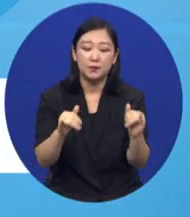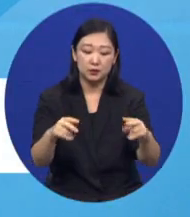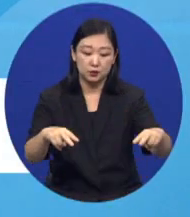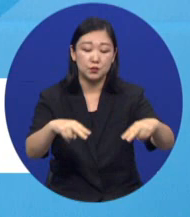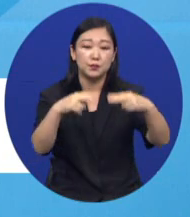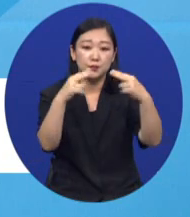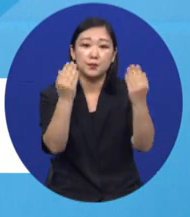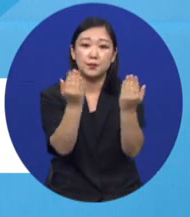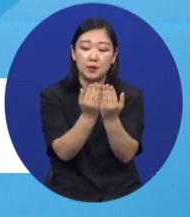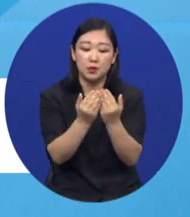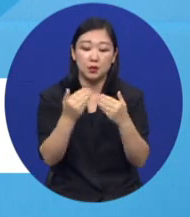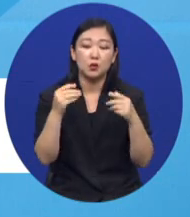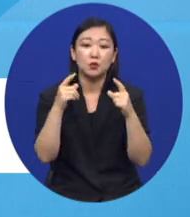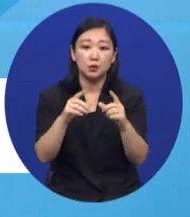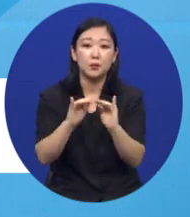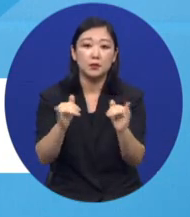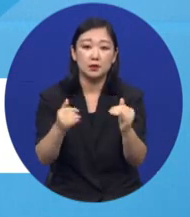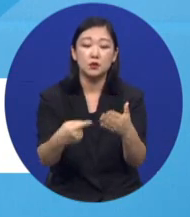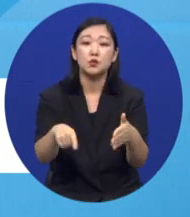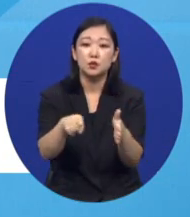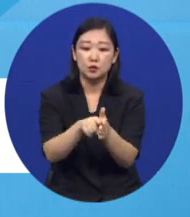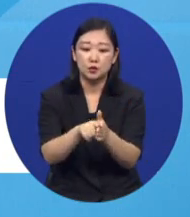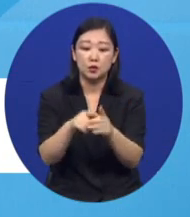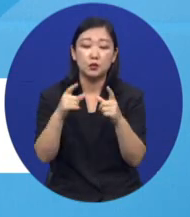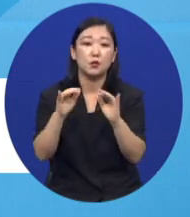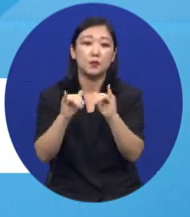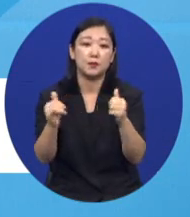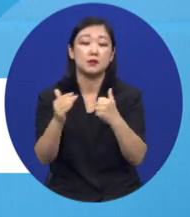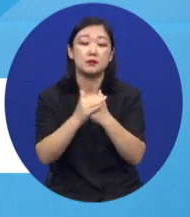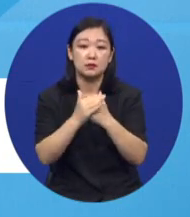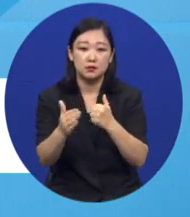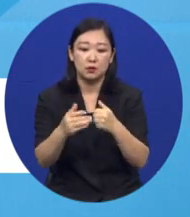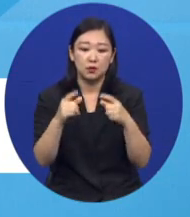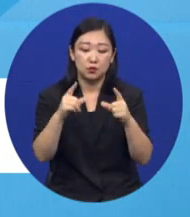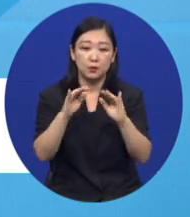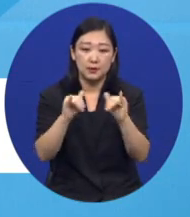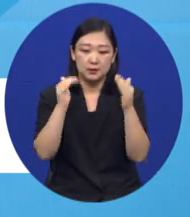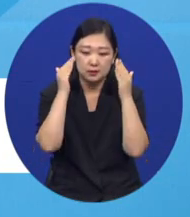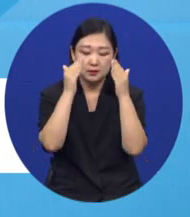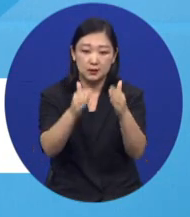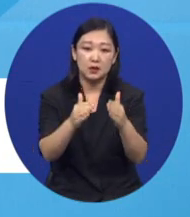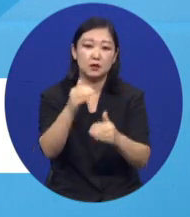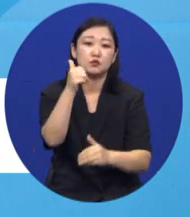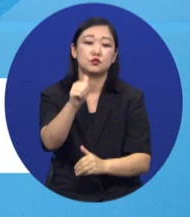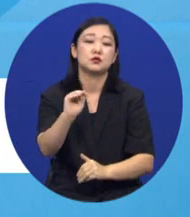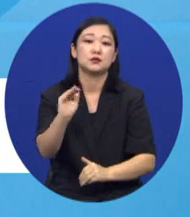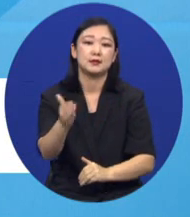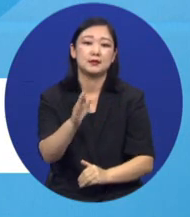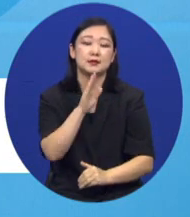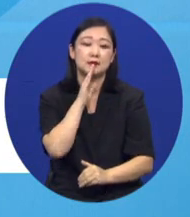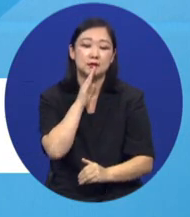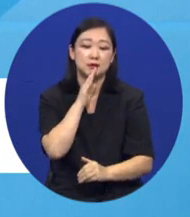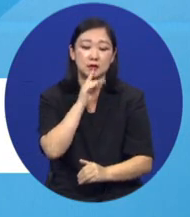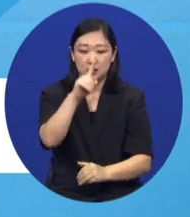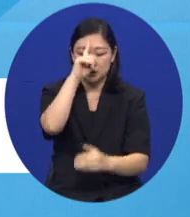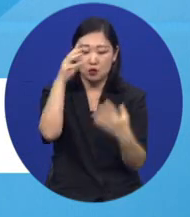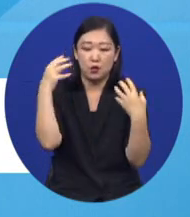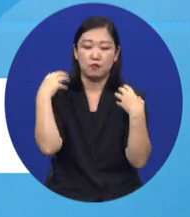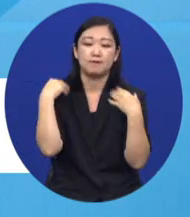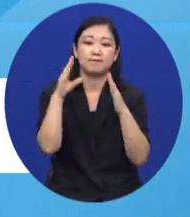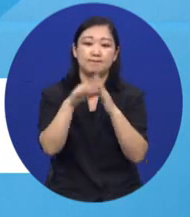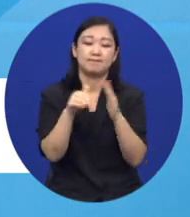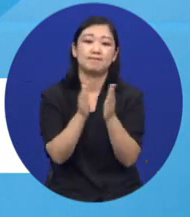눈높이에 맞게 도민을 위한, 도민에 의한, 도민을 향한, 도민이 주인 되는 진정한 도민 정부